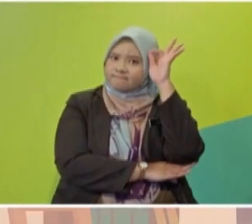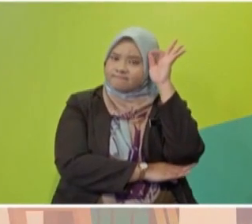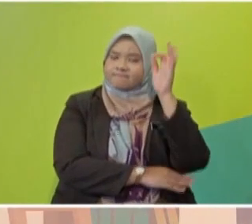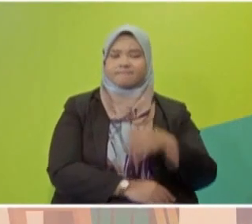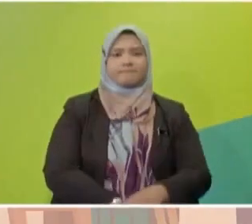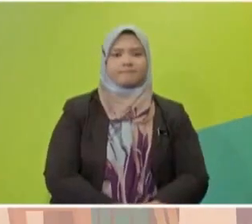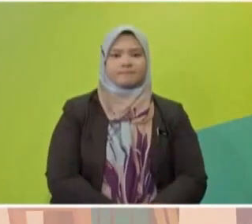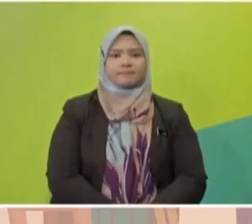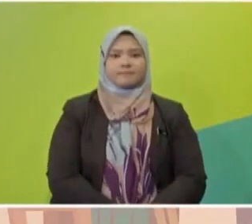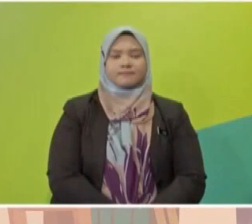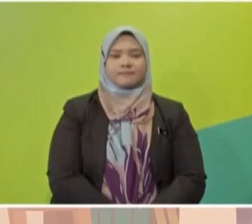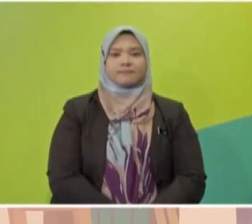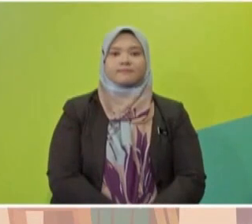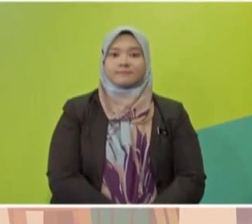Riz.